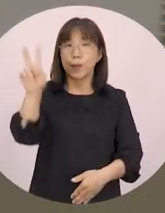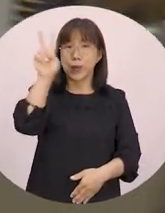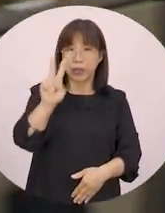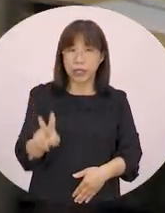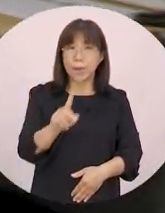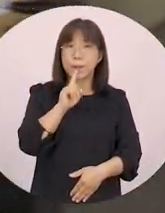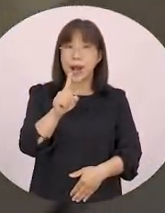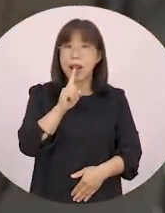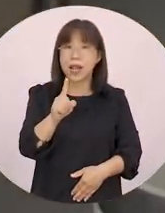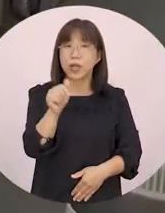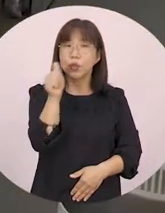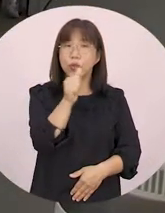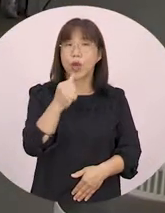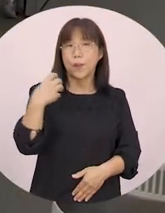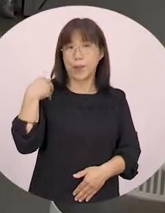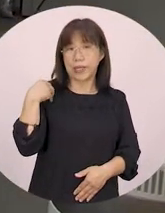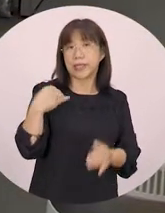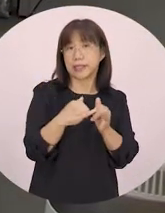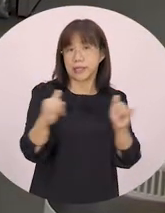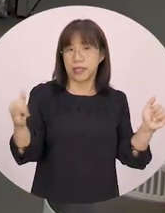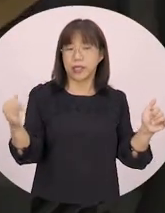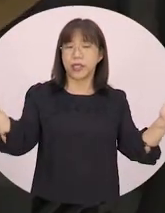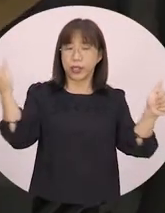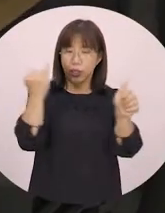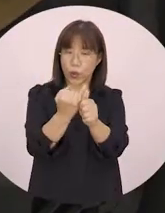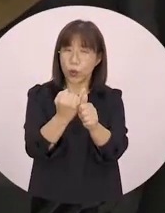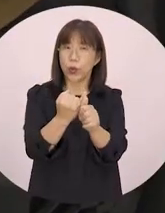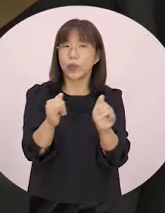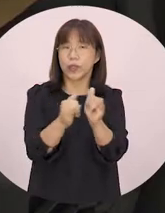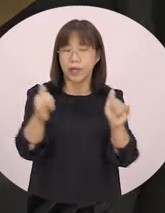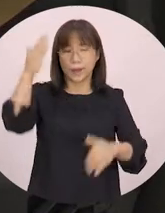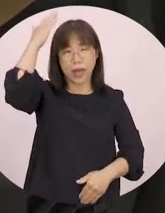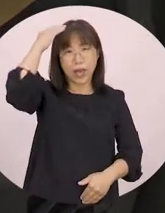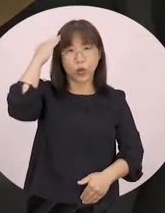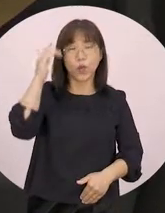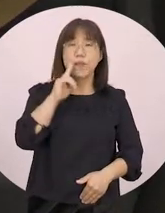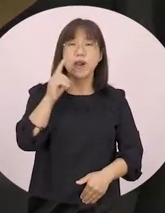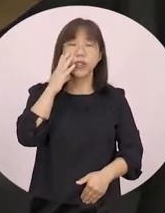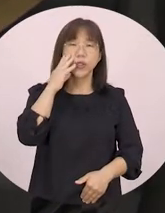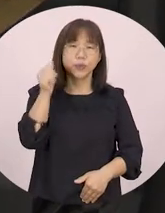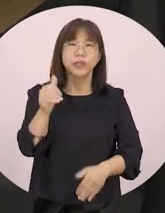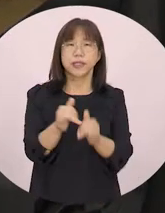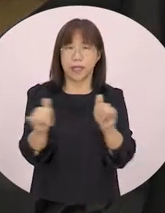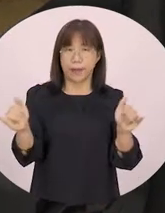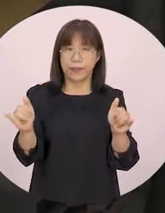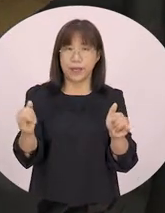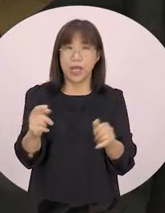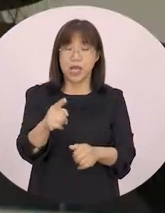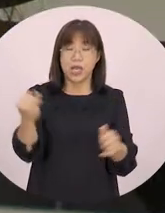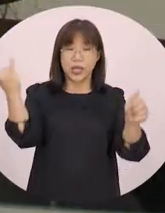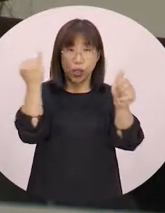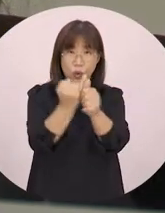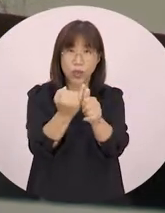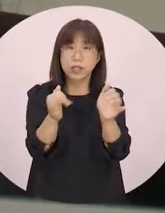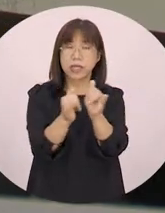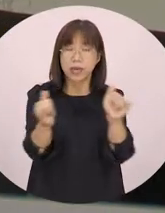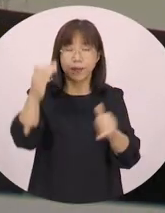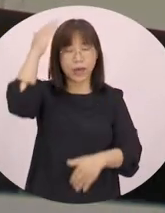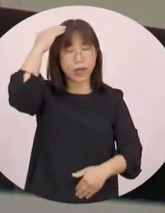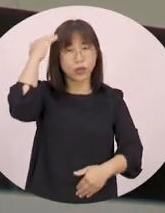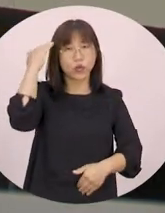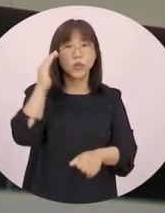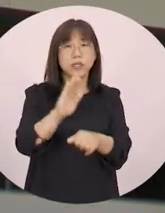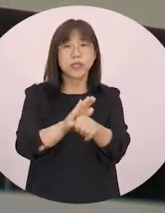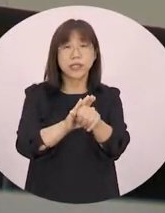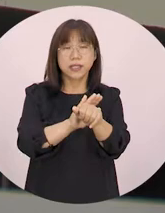베트남어 통역을 맡는 통번역사는 한국어에 능통한 결혼이민자로 한국말이 서툰 결혼이민자가 안정적으로